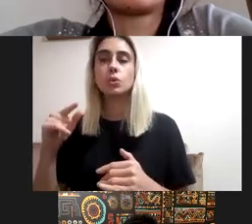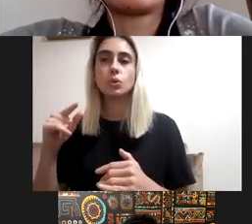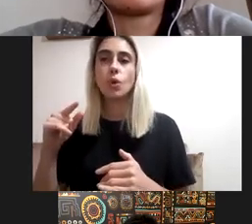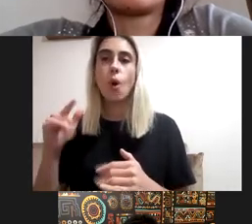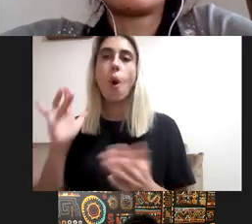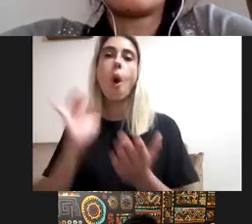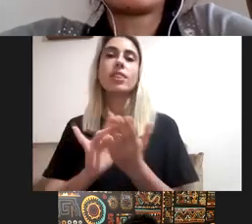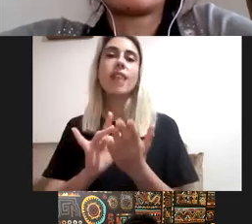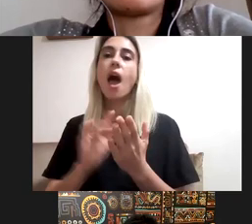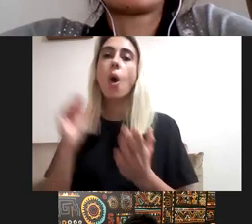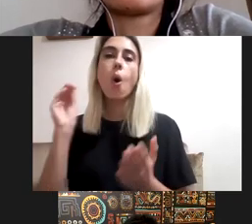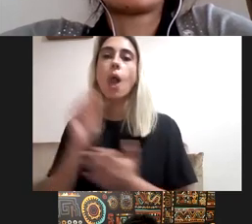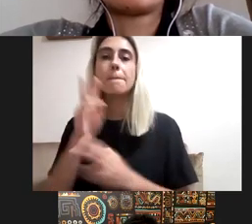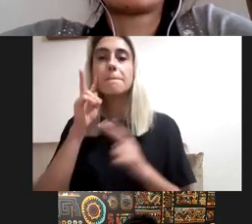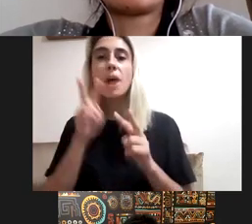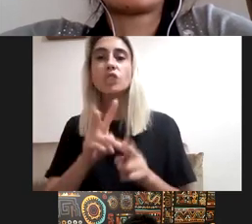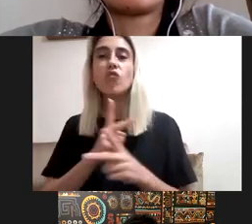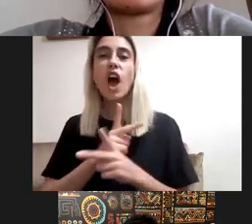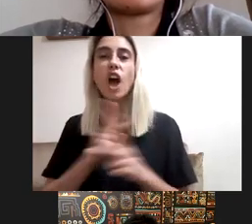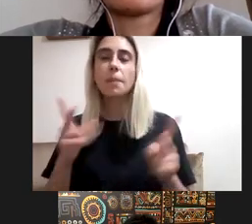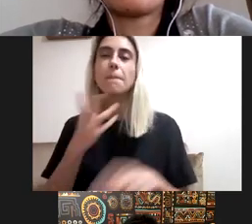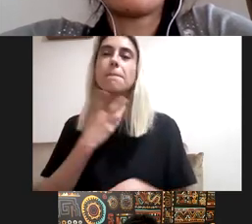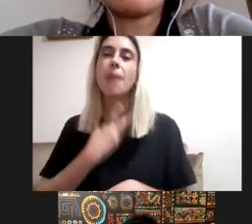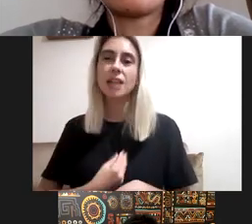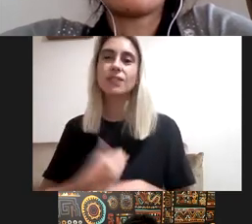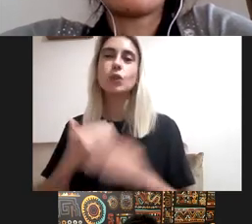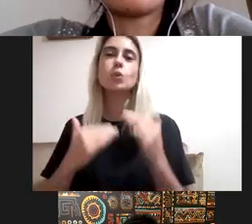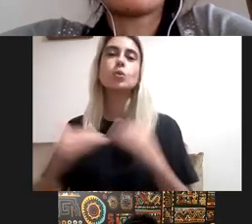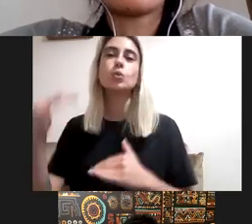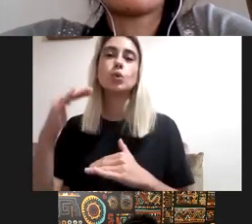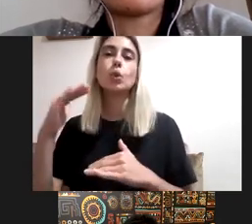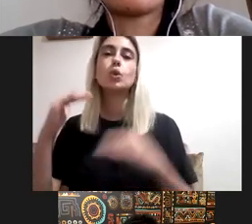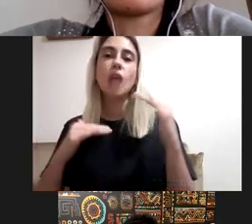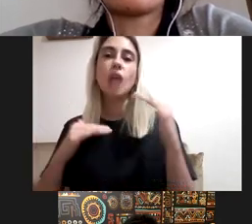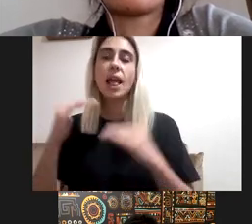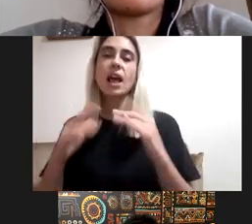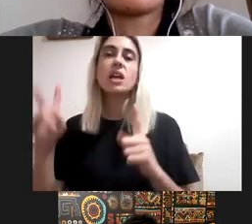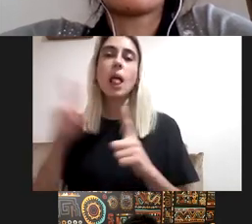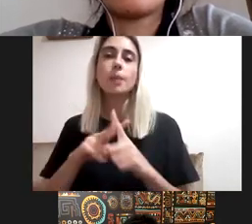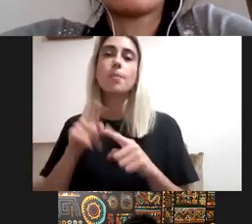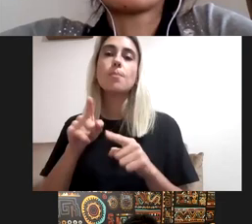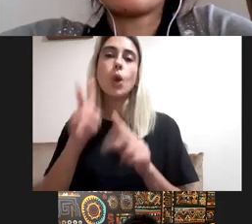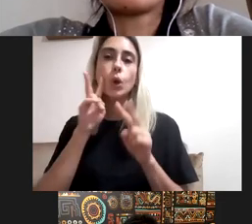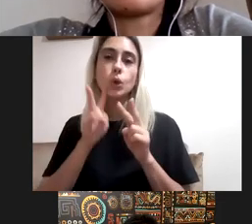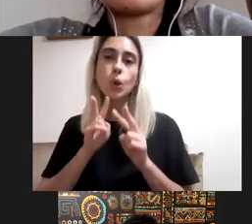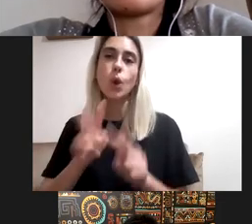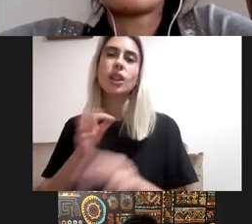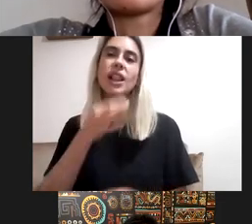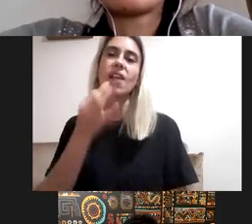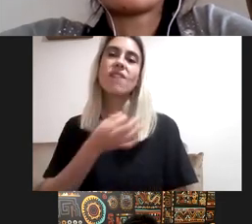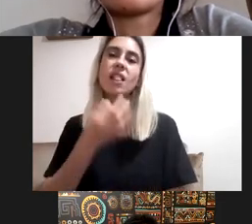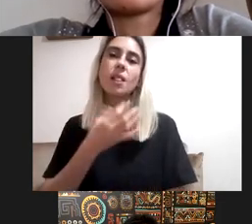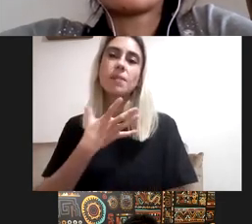ortaya konan bakış açılarının maalesef üst düzey katılımdan böyle göründüğünü ifade etmek istiyorum